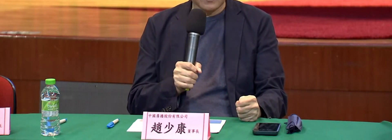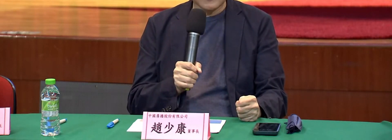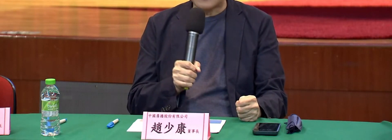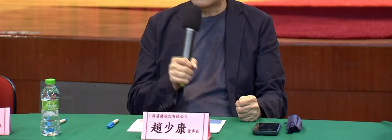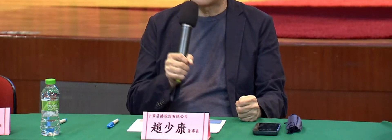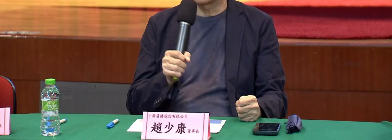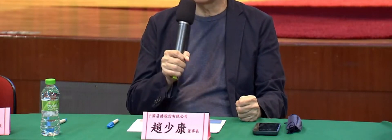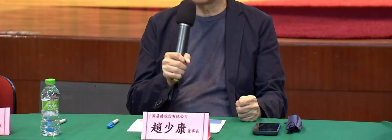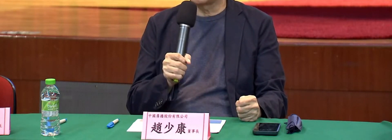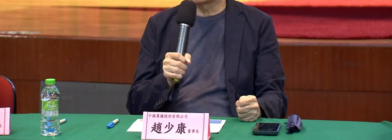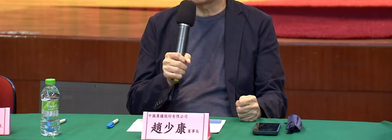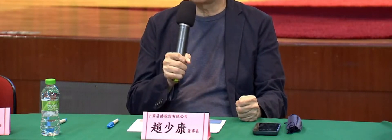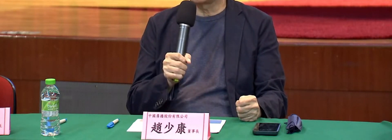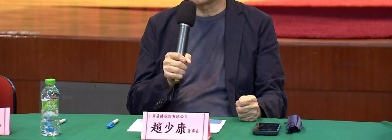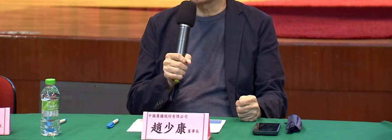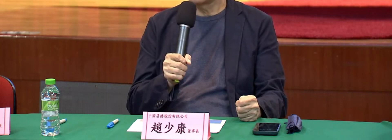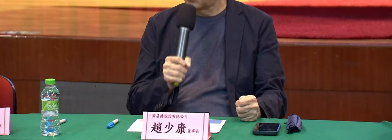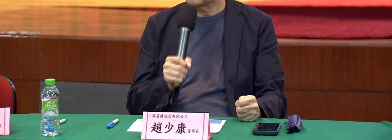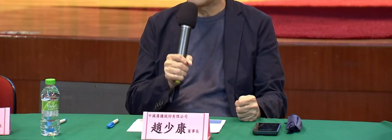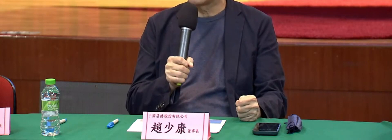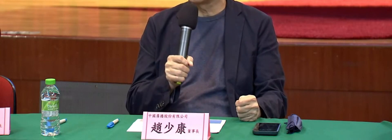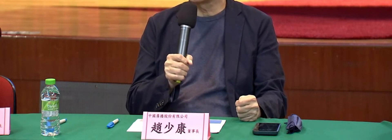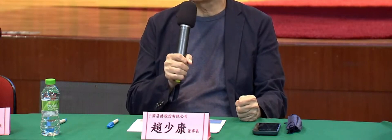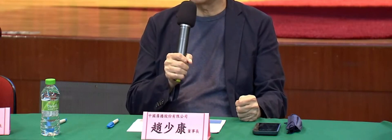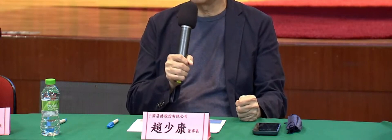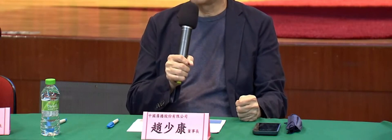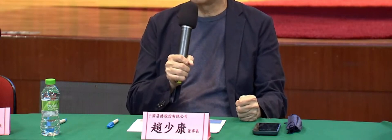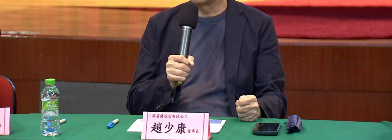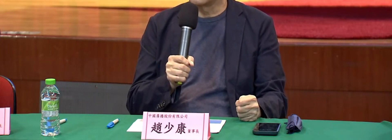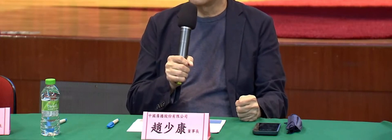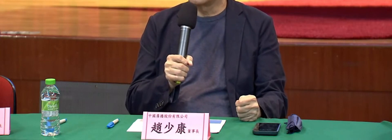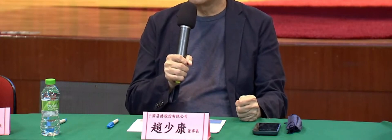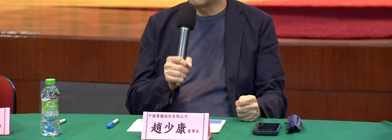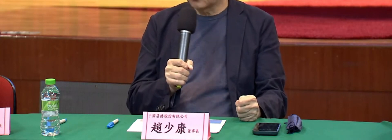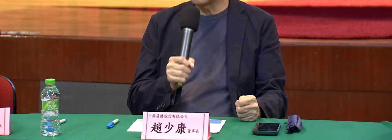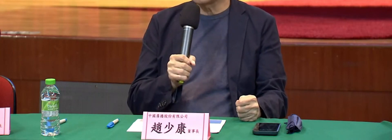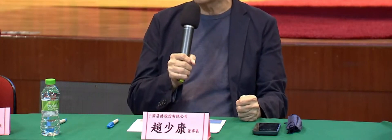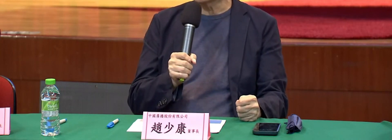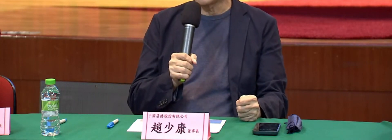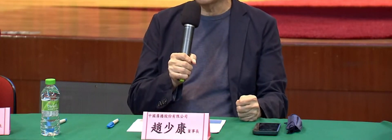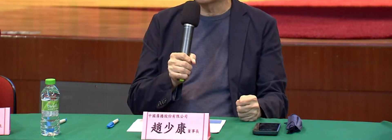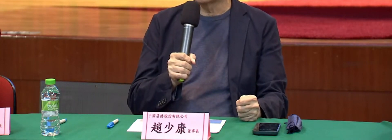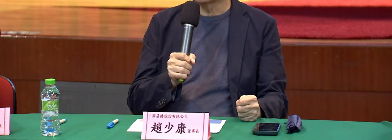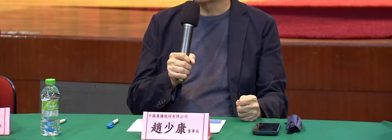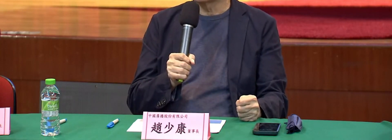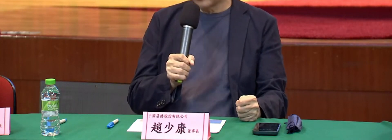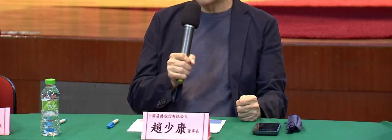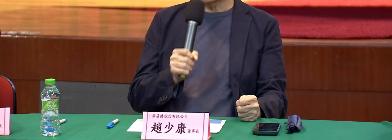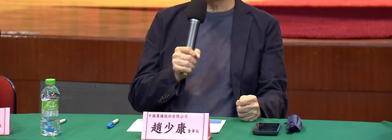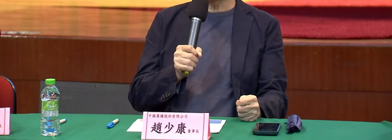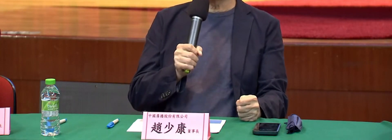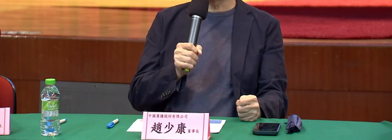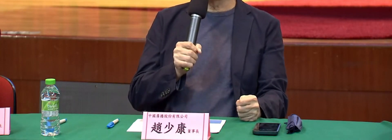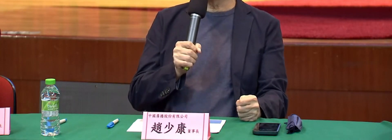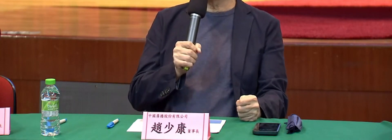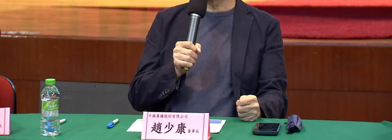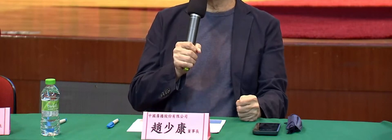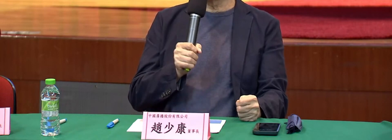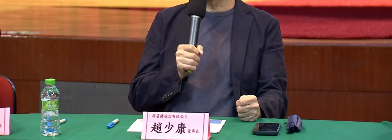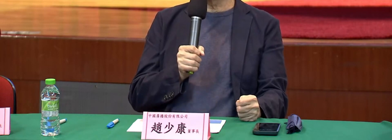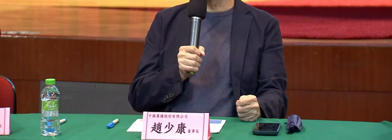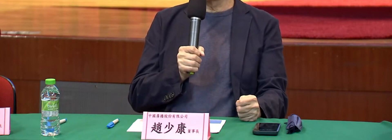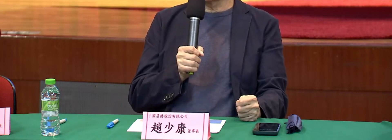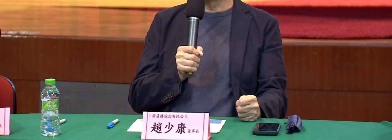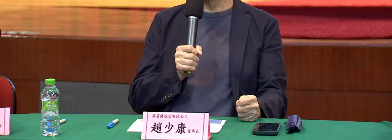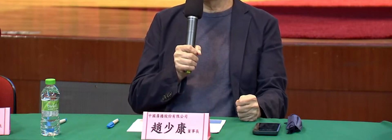在外面展览啊什么被人家不小心都不对了，因为那个都要好好保护，你们都是专家哎、欸，专家你照理讲你